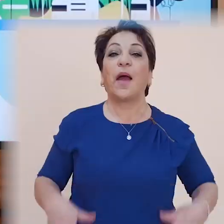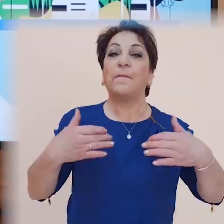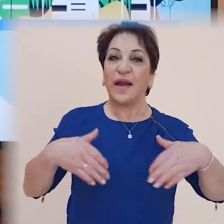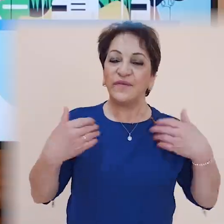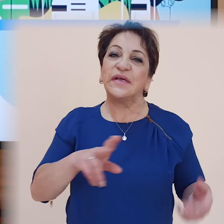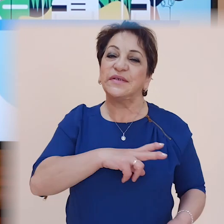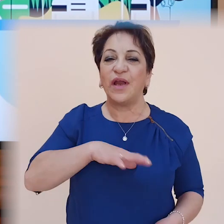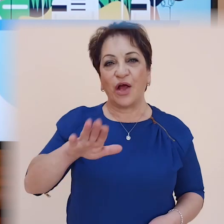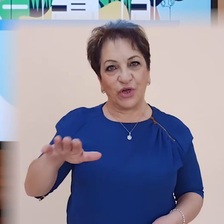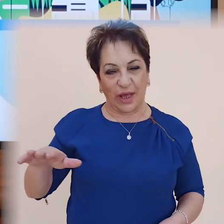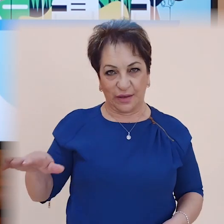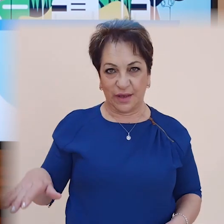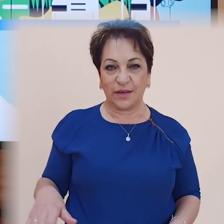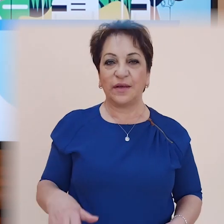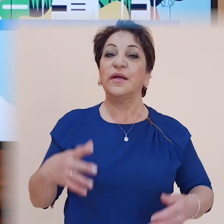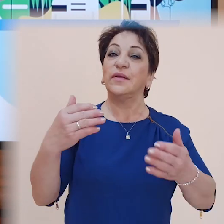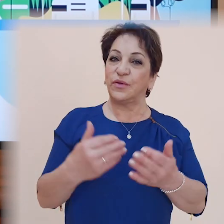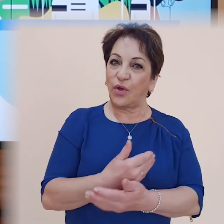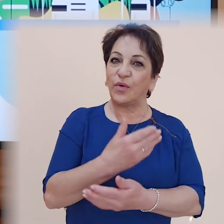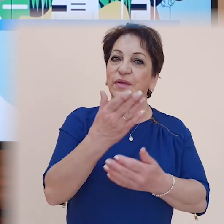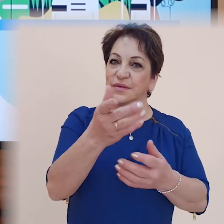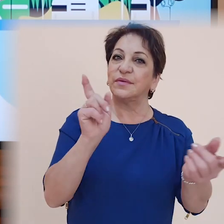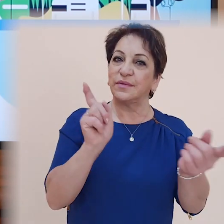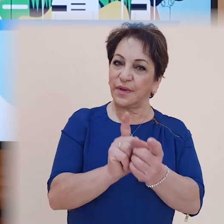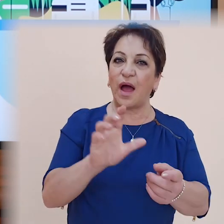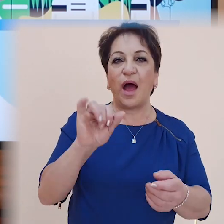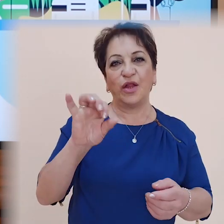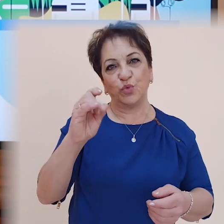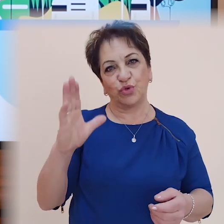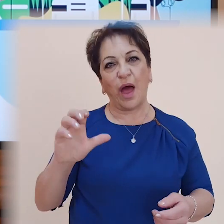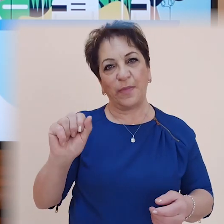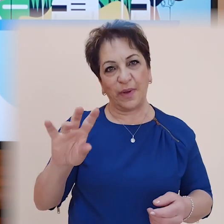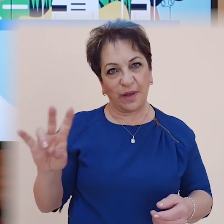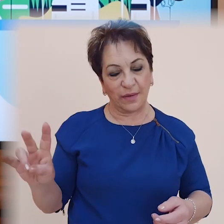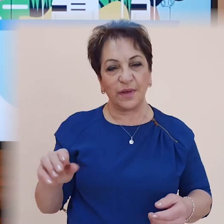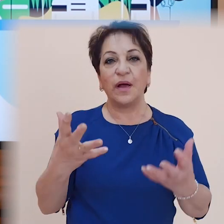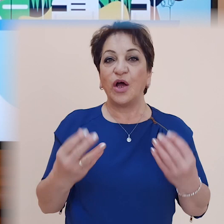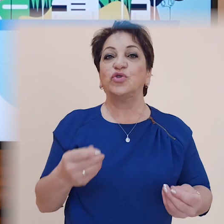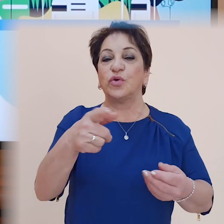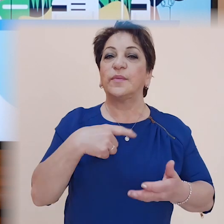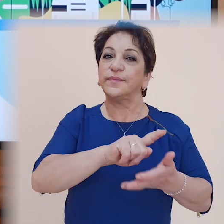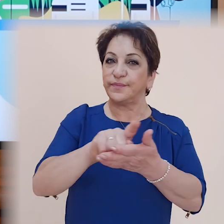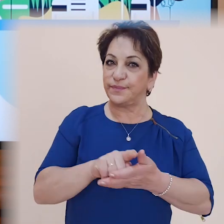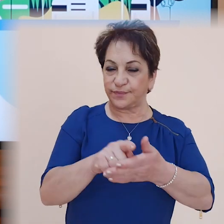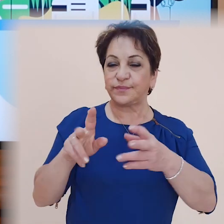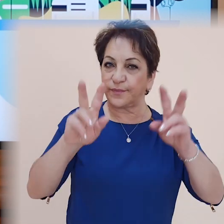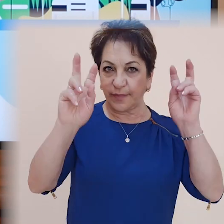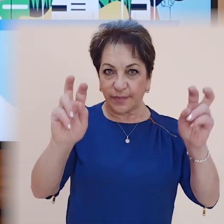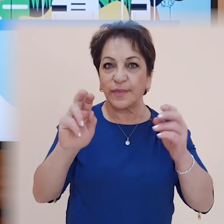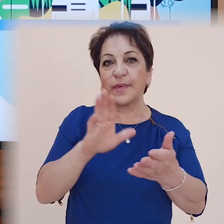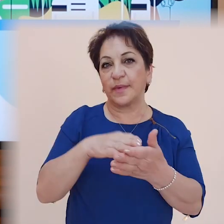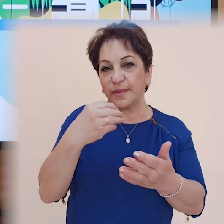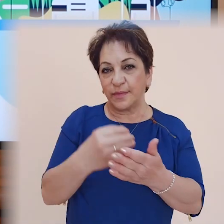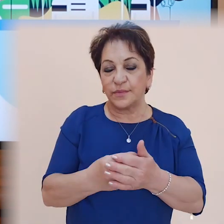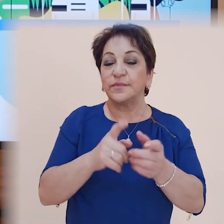Բարև ձեզ սիրելի աշակերտներ, կրկին ձեզ հետ անուշ ամիր բեկյանն է, մենք այսօր միասինք կգննարկենք մի թեմա,